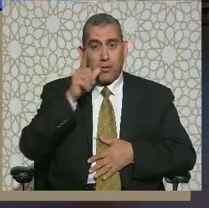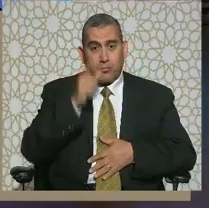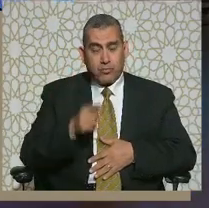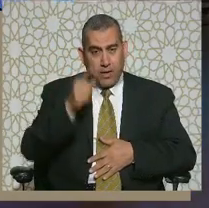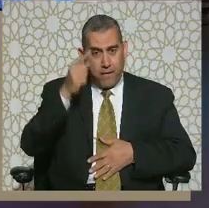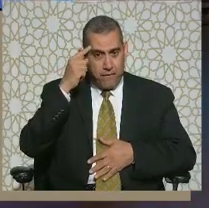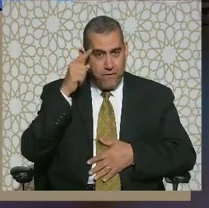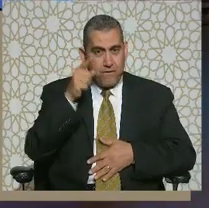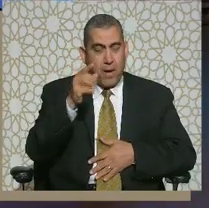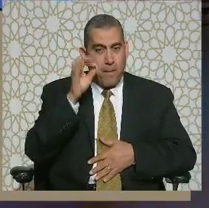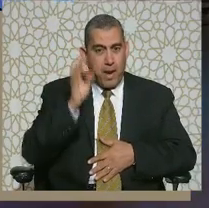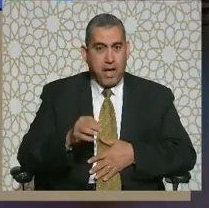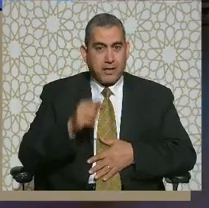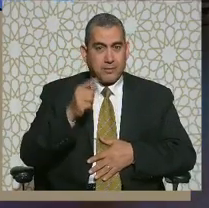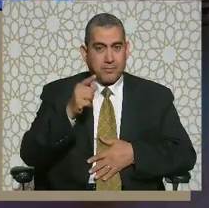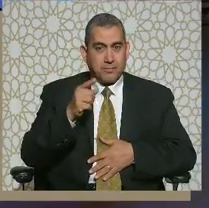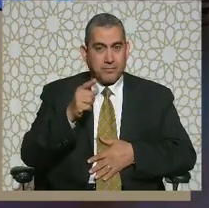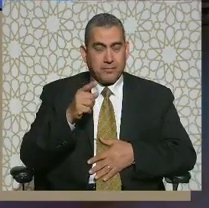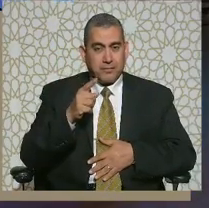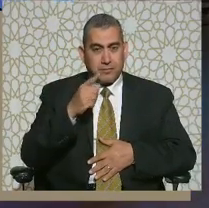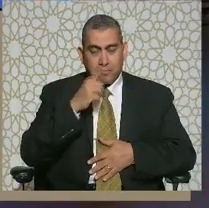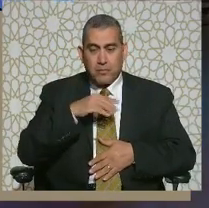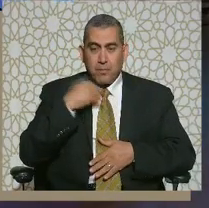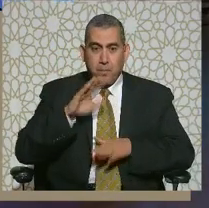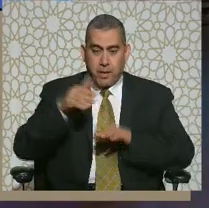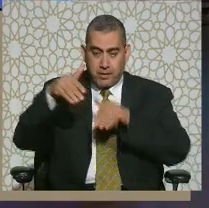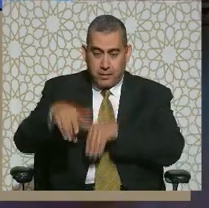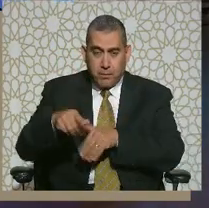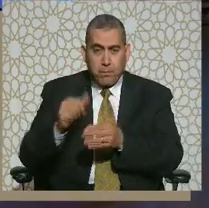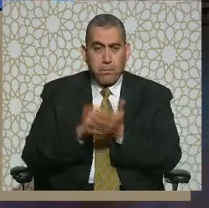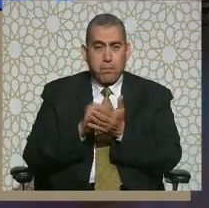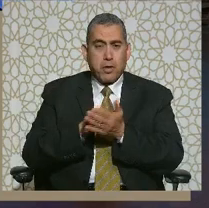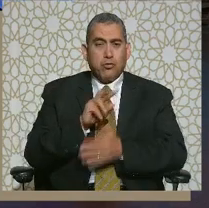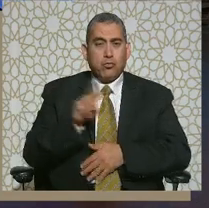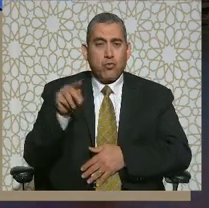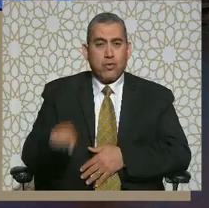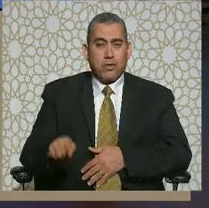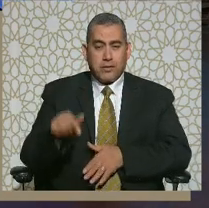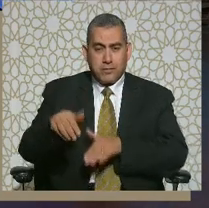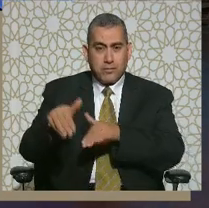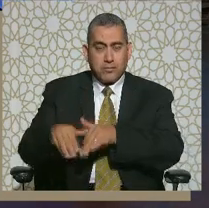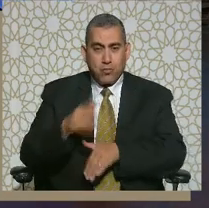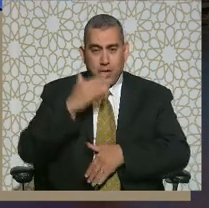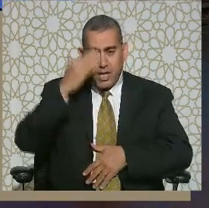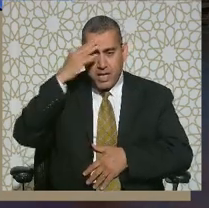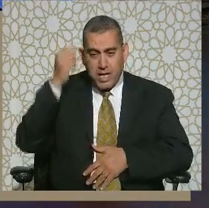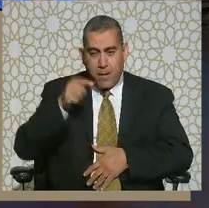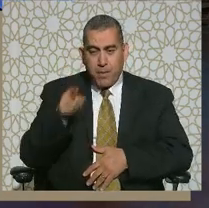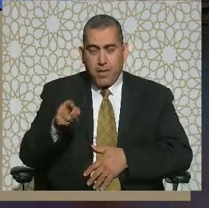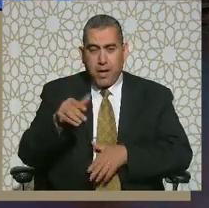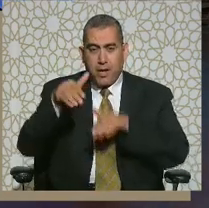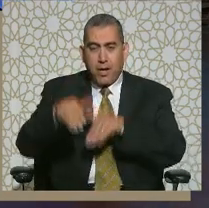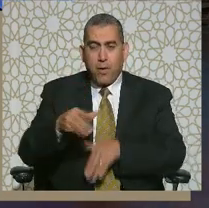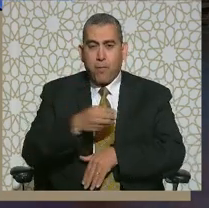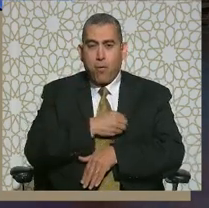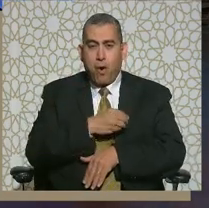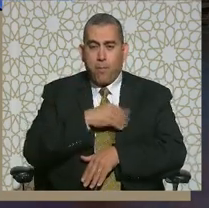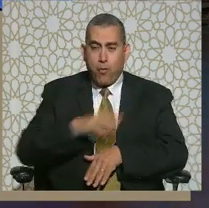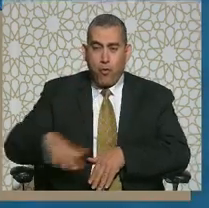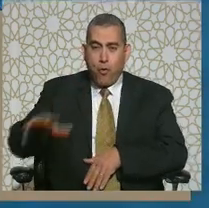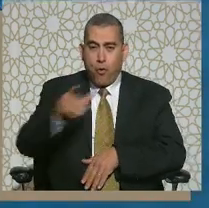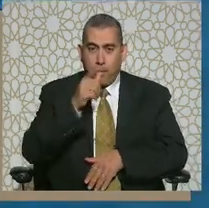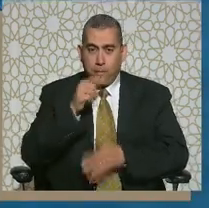نفهم ان القبور دي بيوت ولذلك السلام عليكم دار قوم المؤمنين فهم في